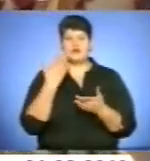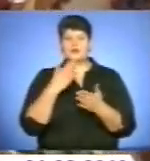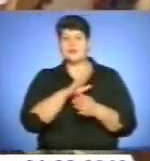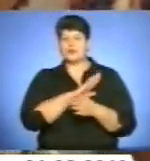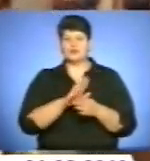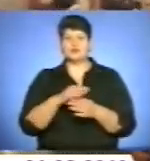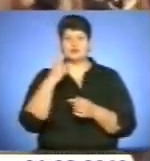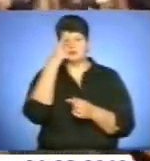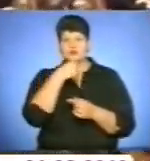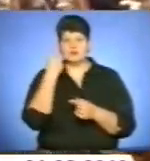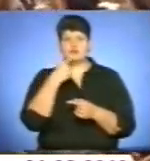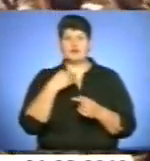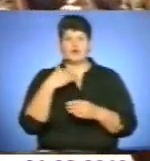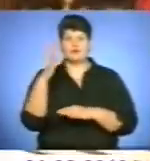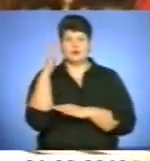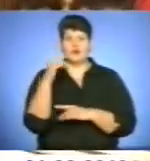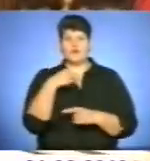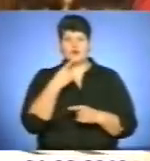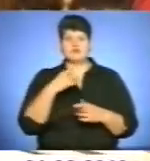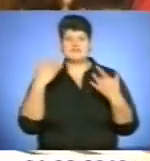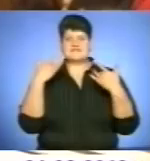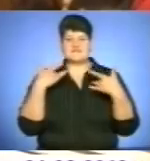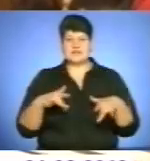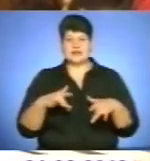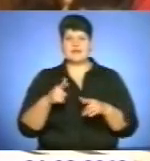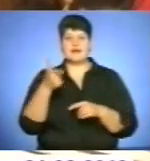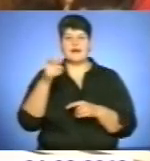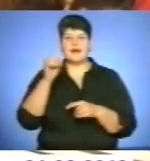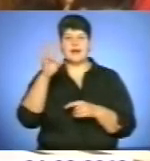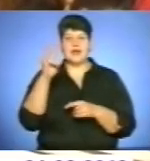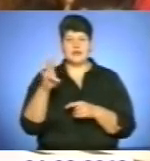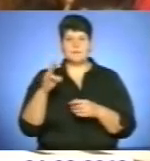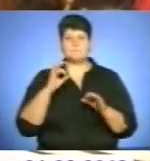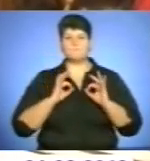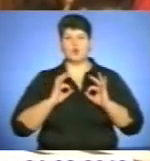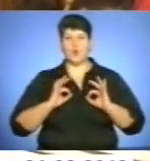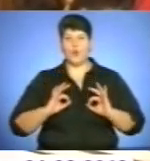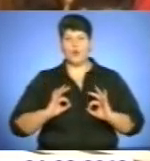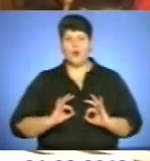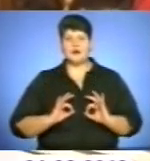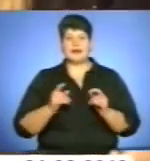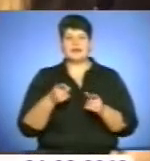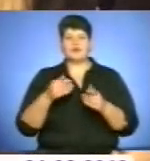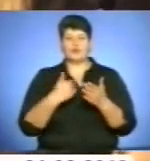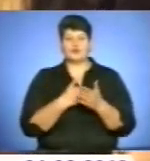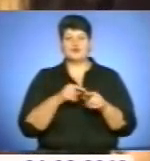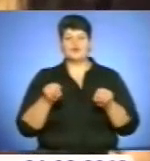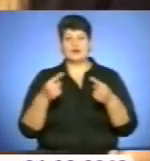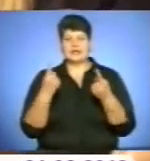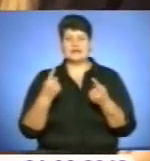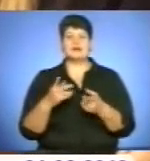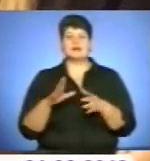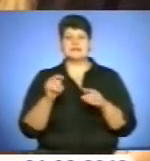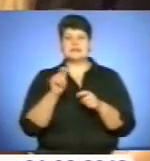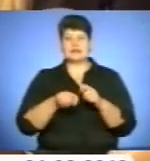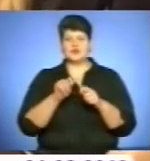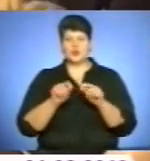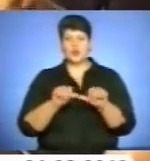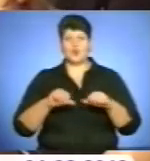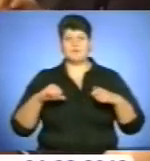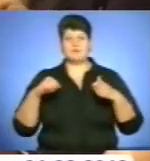персонально голосувати, звільнити генпрокурора, спікера парламенту та вимагають створити тимчасову слідчу комісію для розслідування фактів